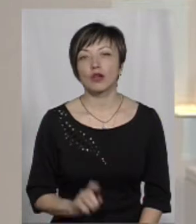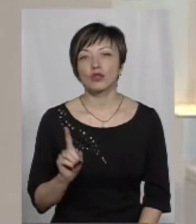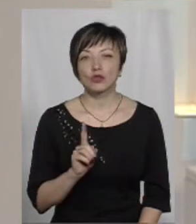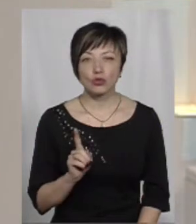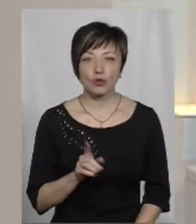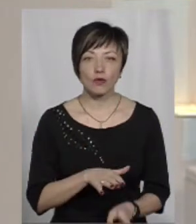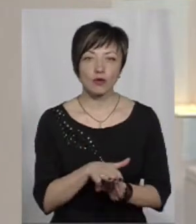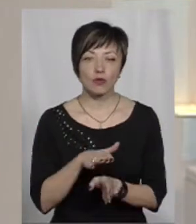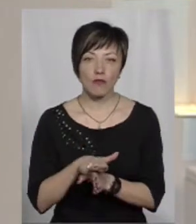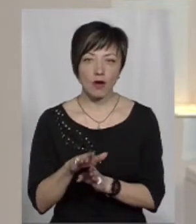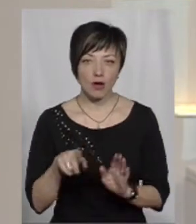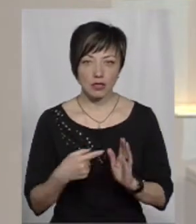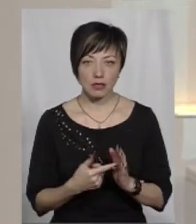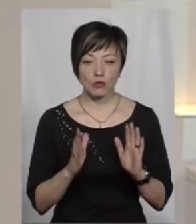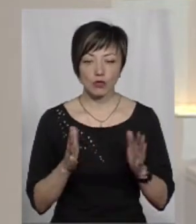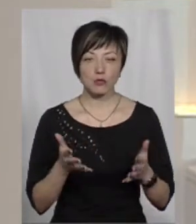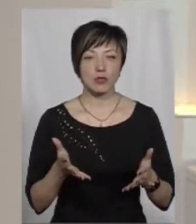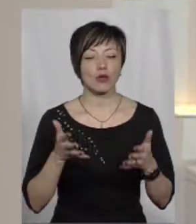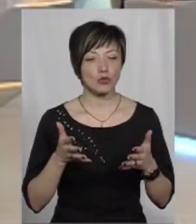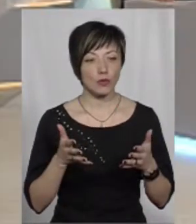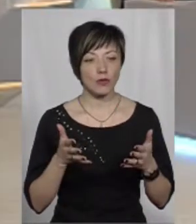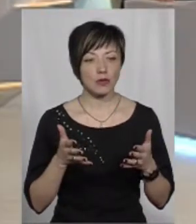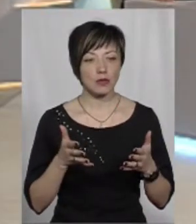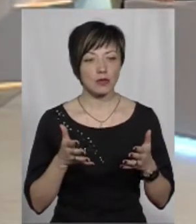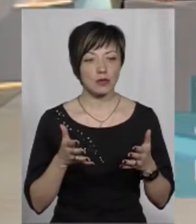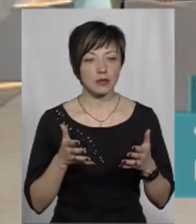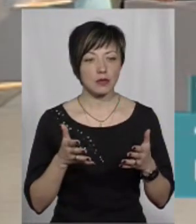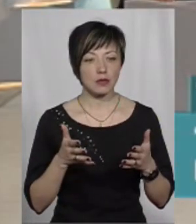Що відбувається, ми будемо з'ясовувати з